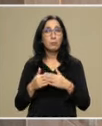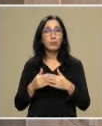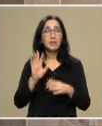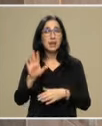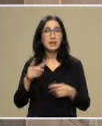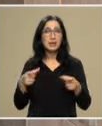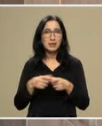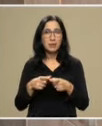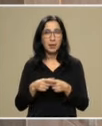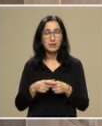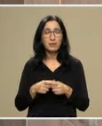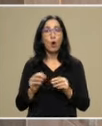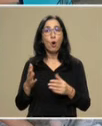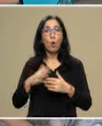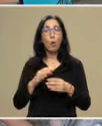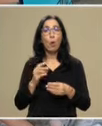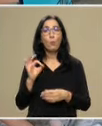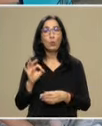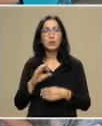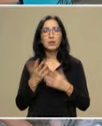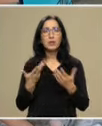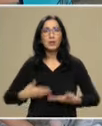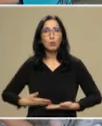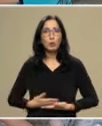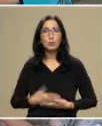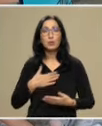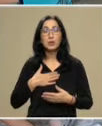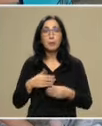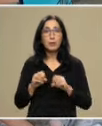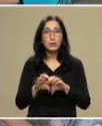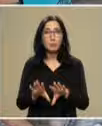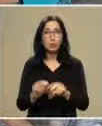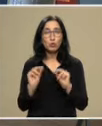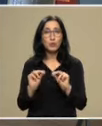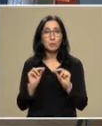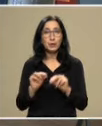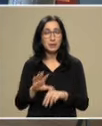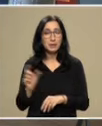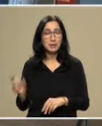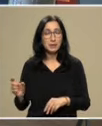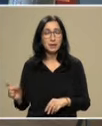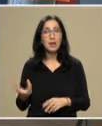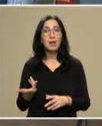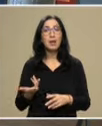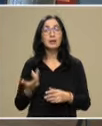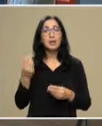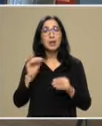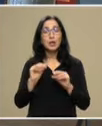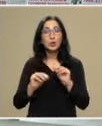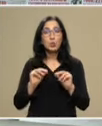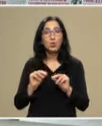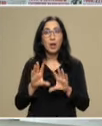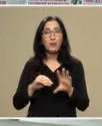и техните семейства. Оборудвана е с най-необходимото, за да имат възможност възпитаниците на неделното училище да